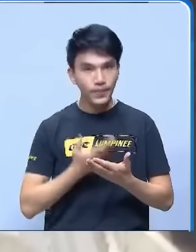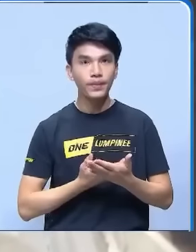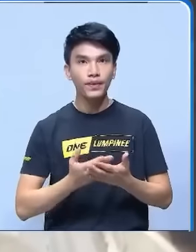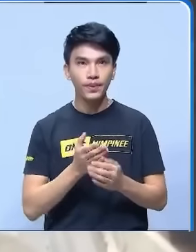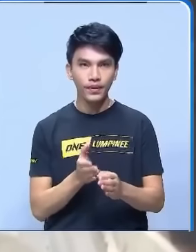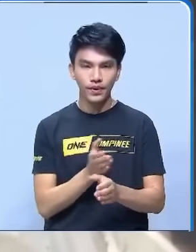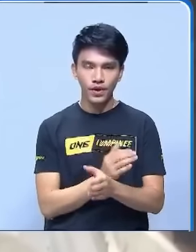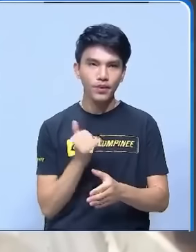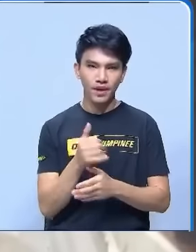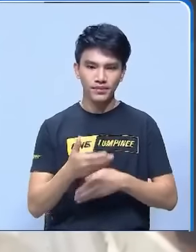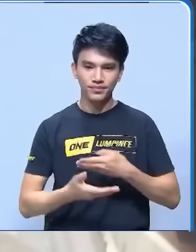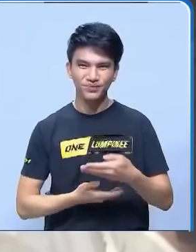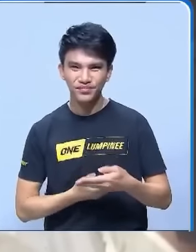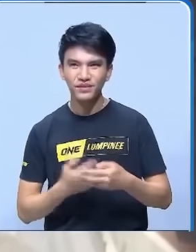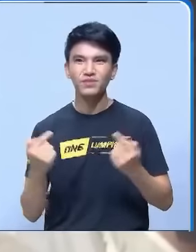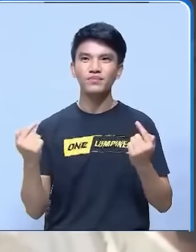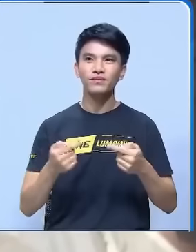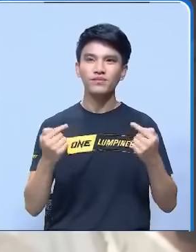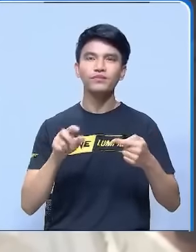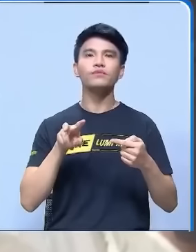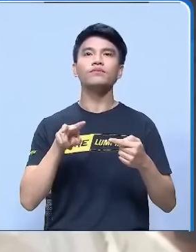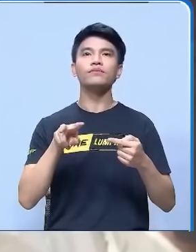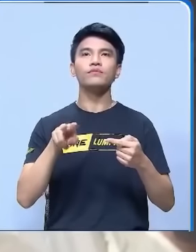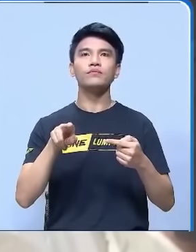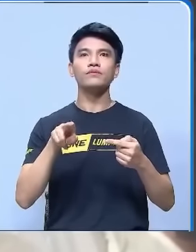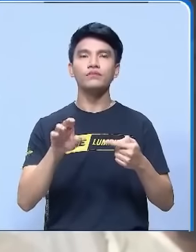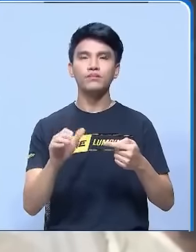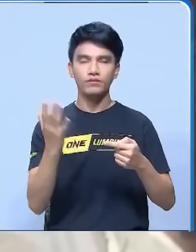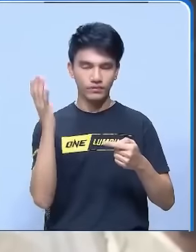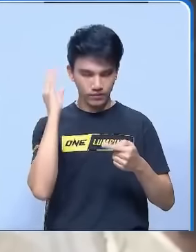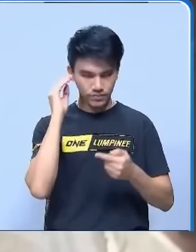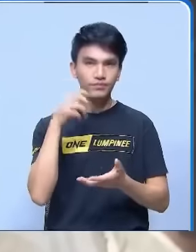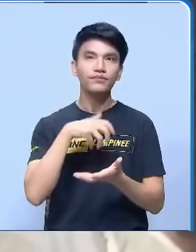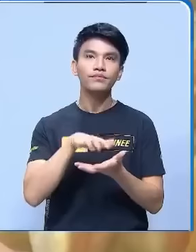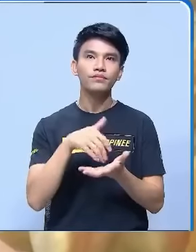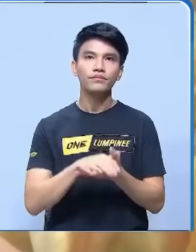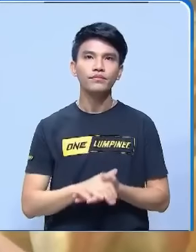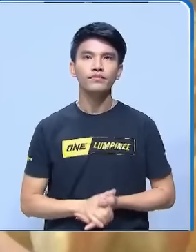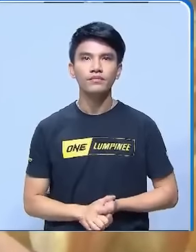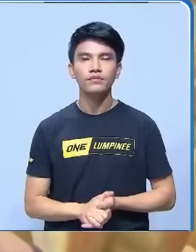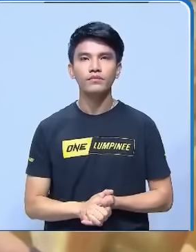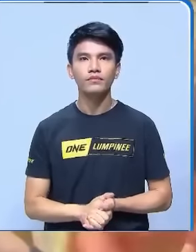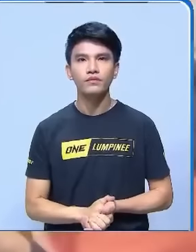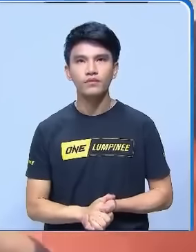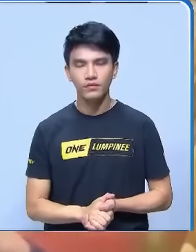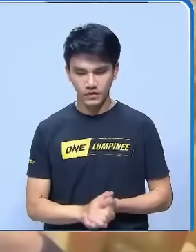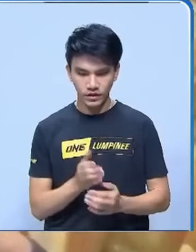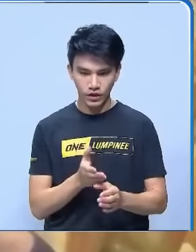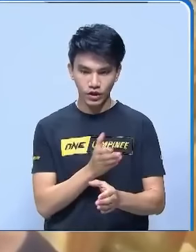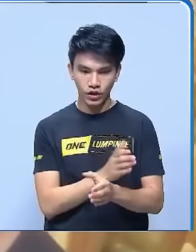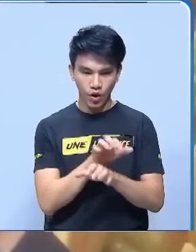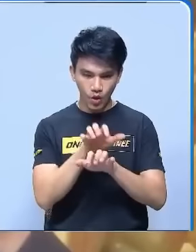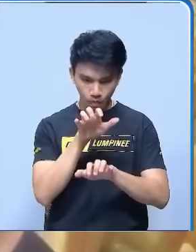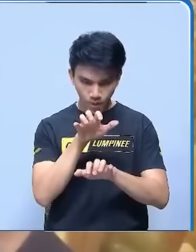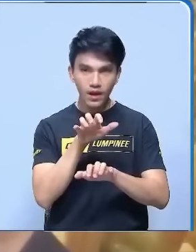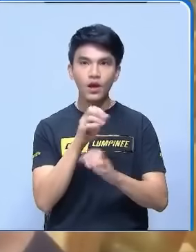อนจะเดินทางมาขายยังทะเลาะ กับแฟนมาอยู่เลยนับไปฟังเสียงเธอหน่อยค่ะ เพราะช่วงนั้นปีเสียมันเป็นที่นิยมของคน